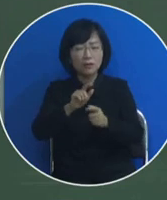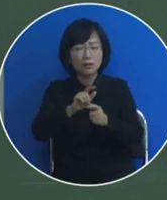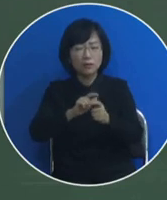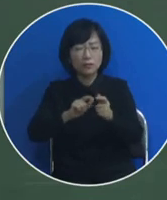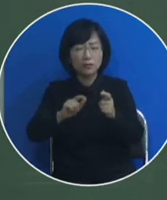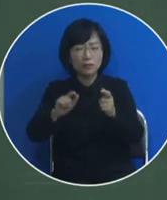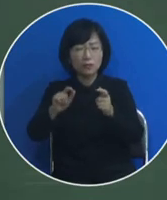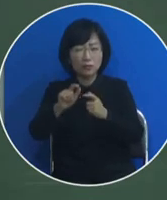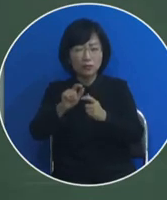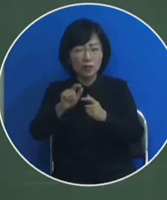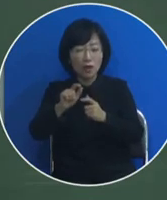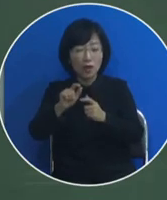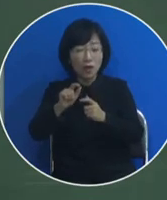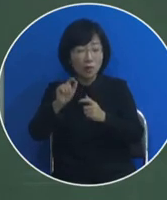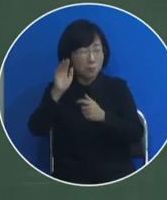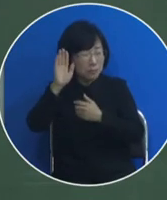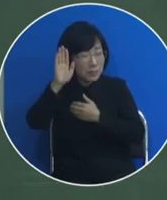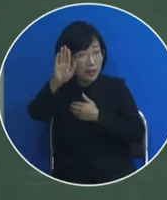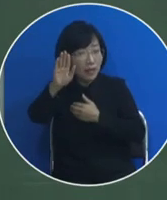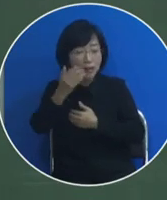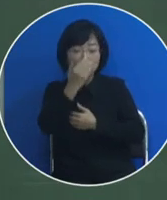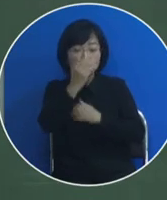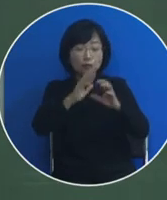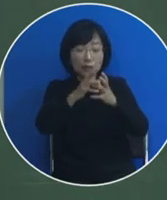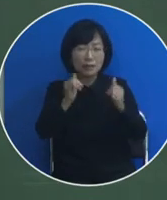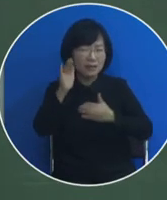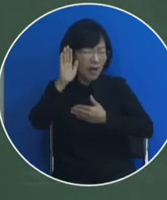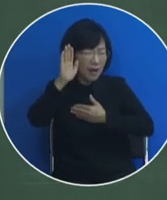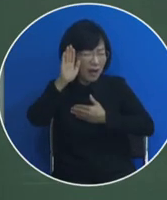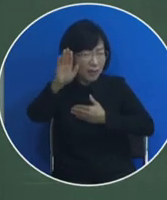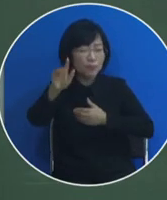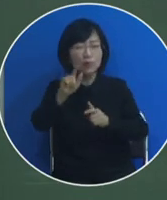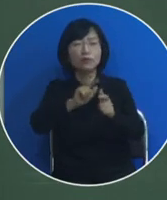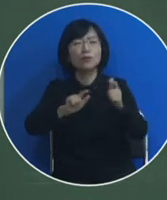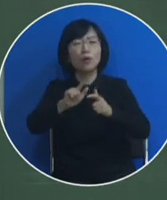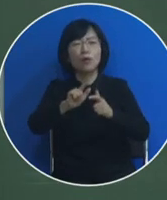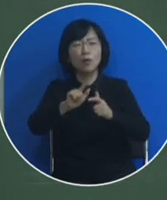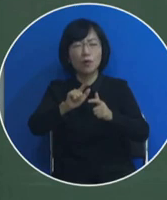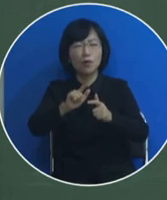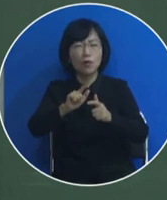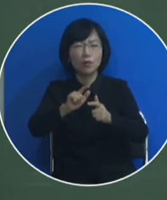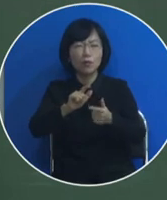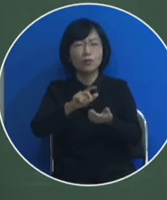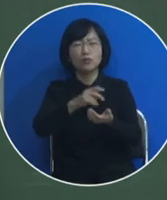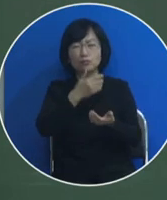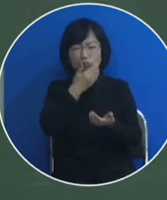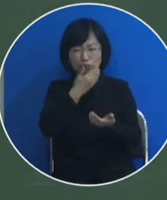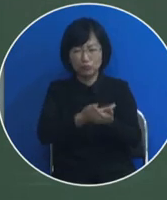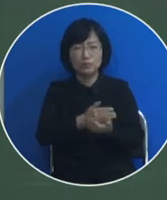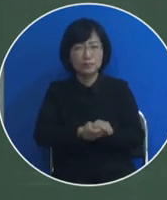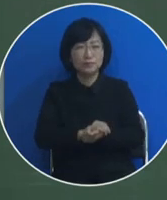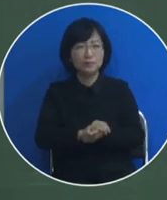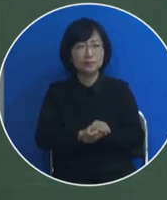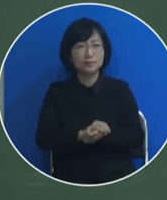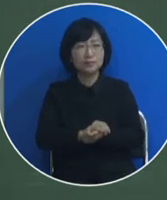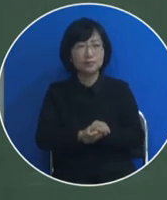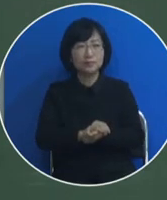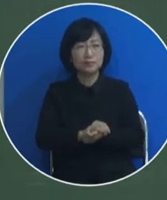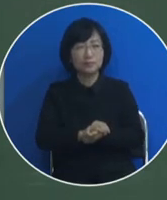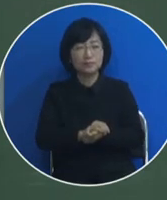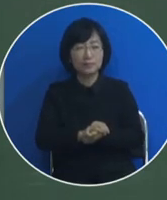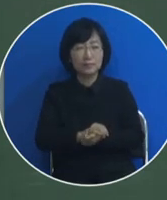that so? 유대인 앞으로가 더 문제입니다. That the future of the Jewish people are even more serious. 그 유대인이 복음 전해도 어떤 사람 목사님 유대인들 다 잡고 있는데